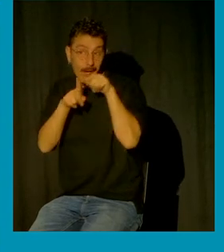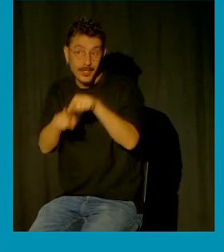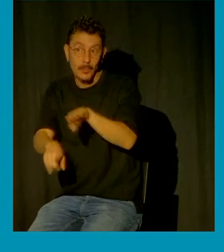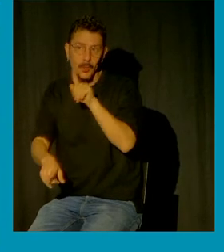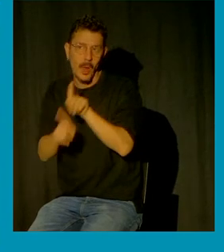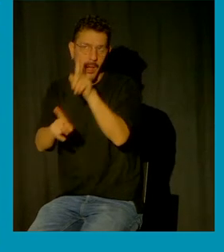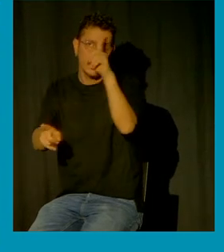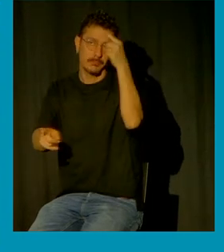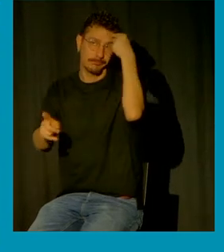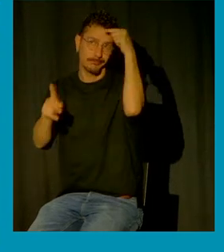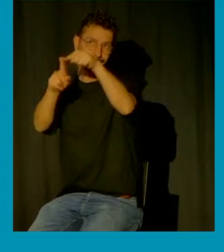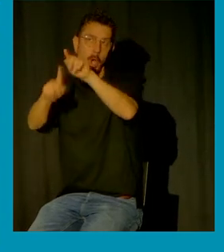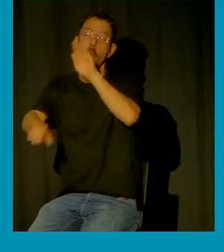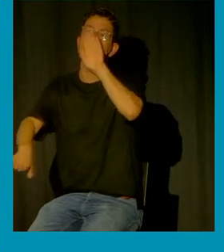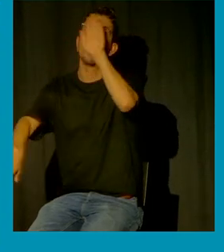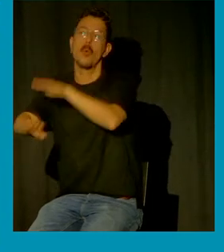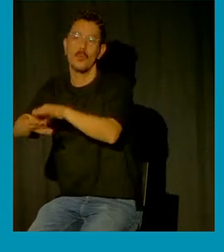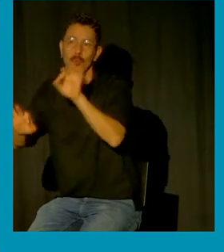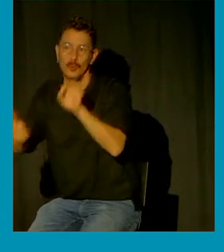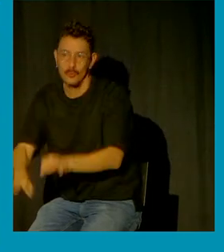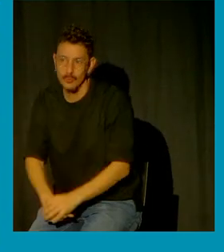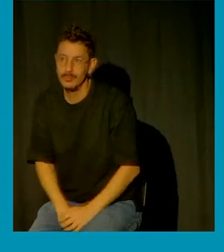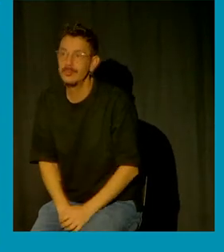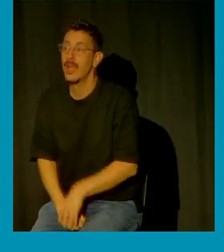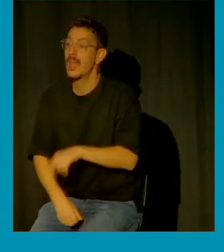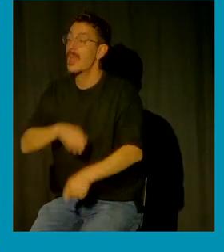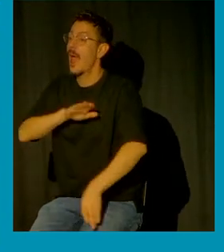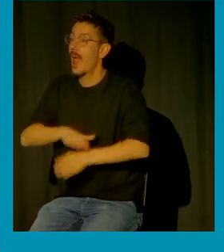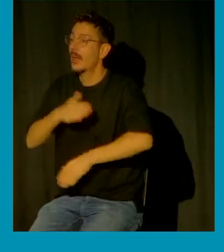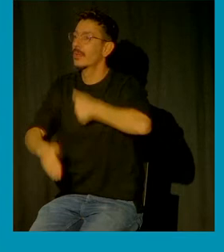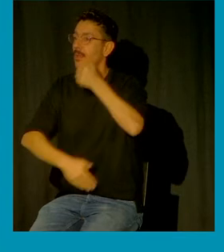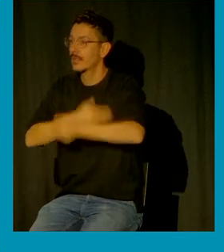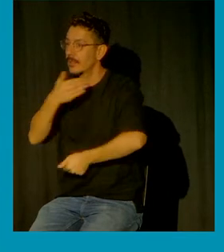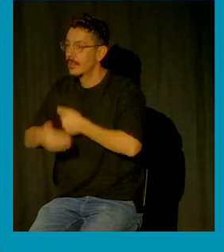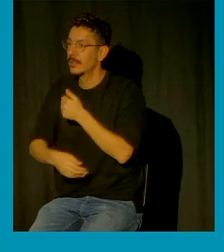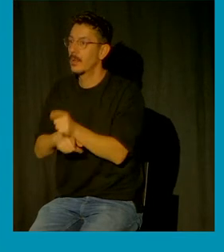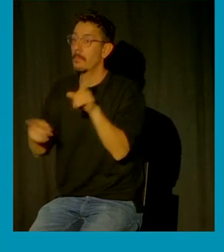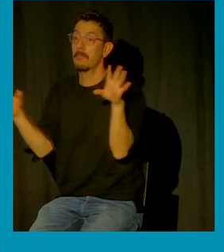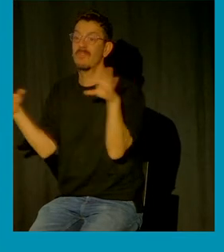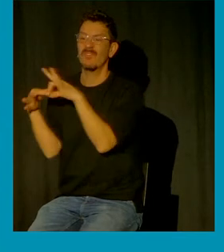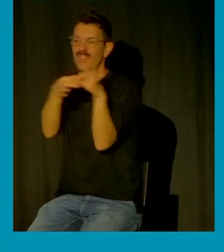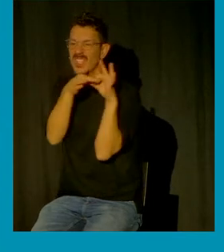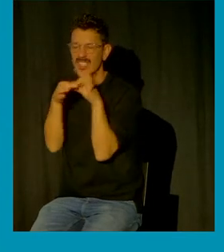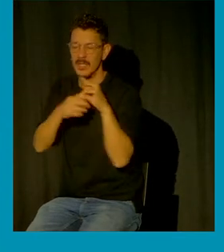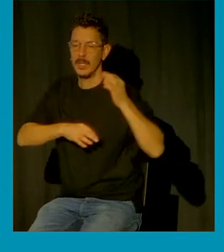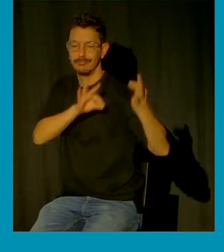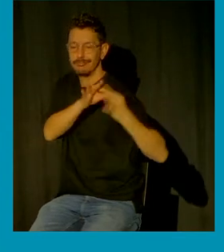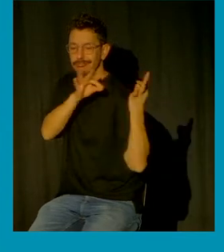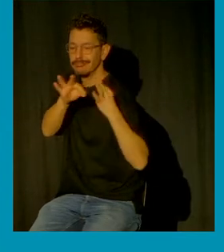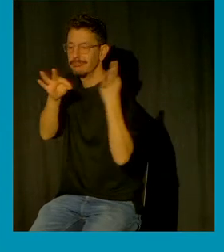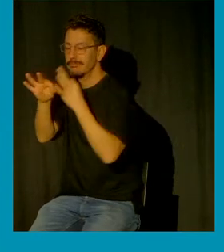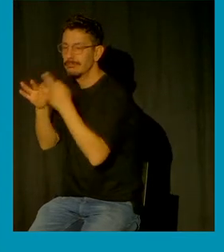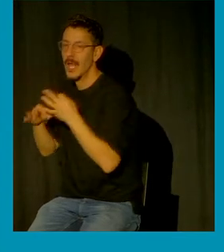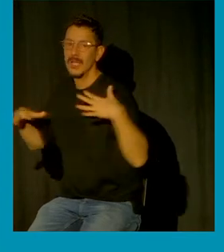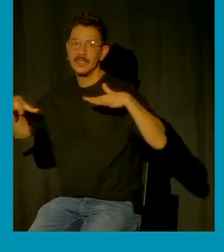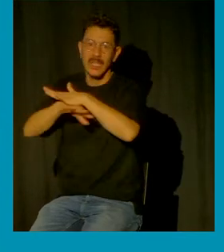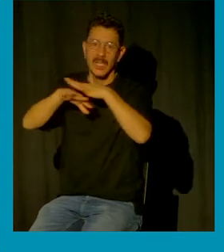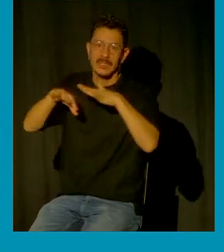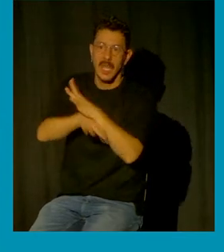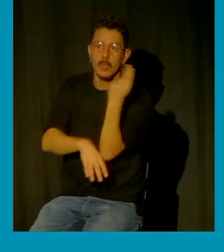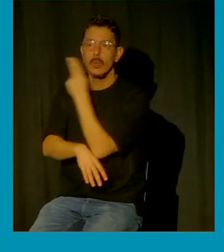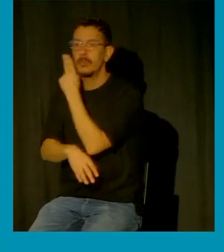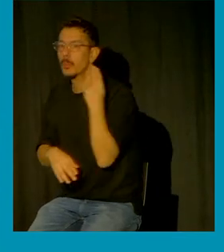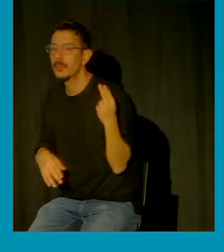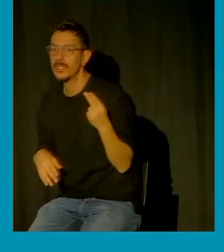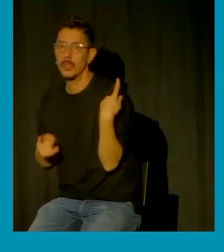la plataforma l'objectiu que totes i totes tenim que és seguir travant vincles xarxes compromisos perquè només